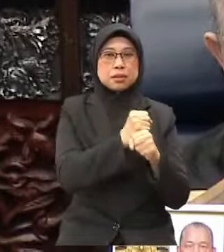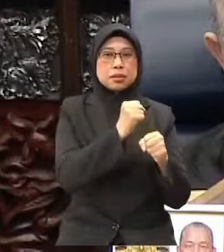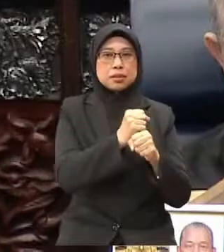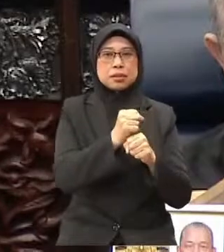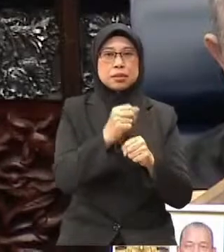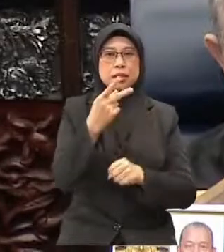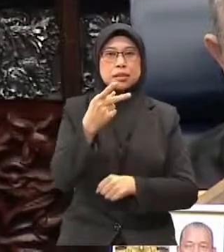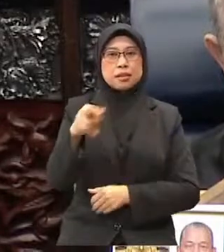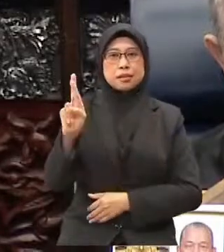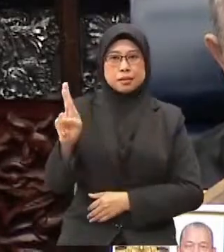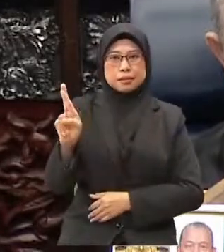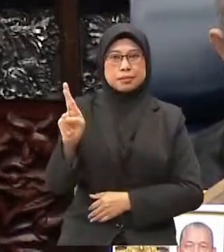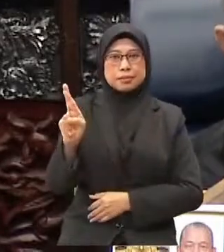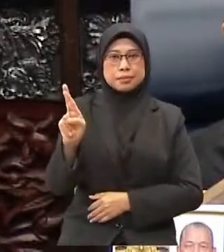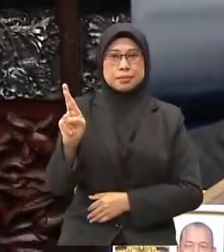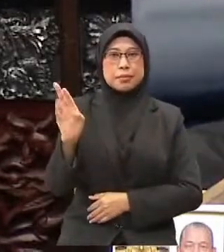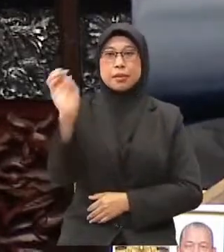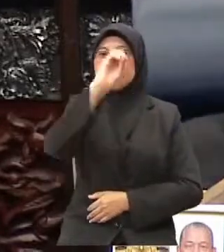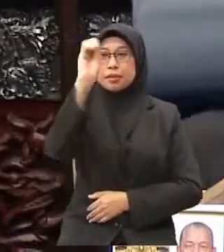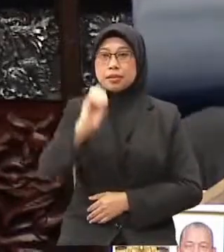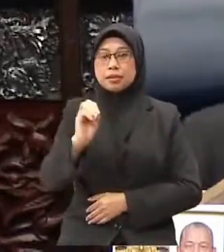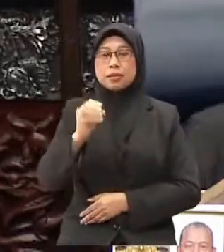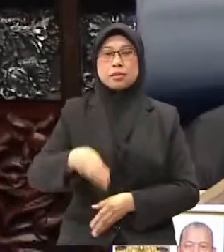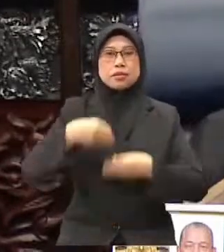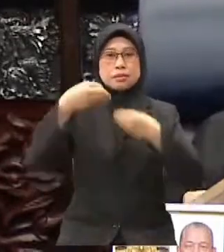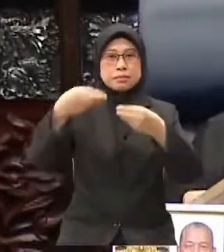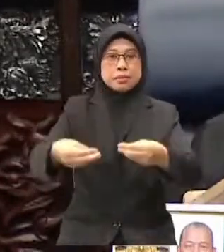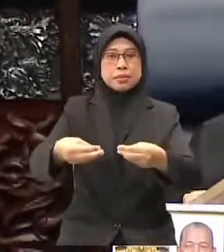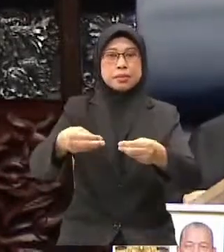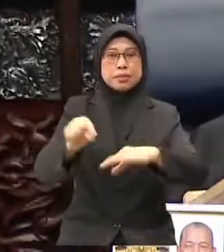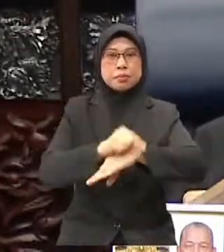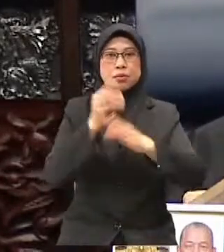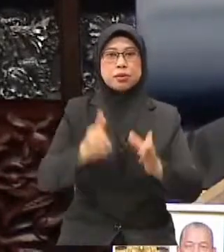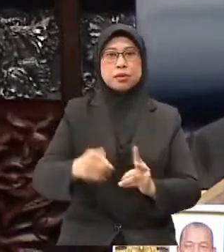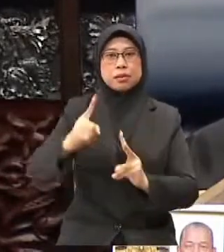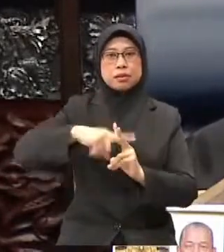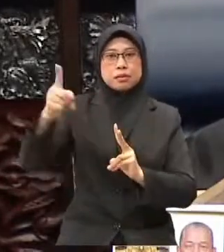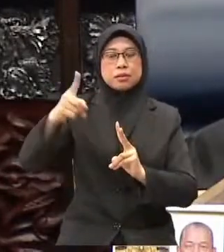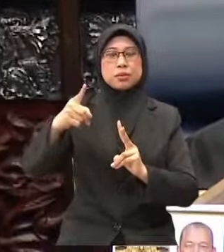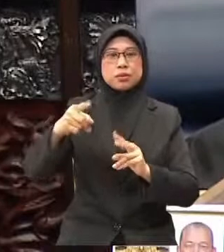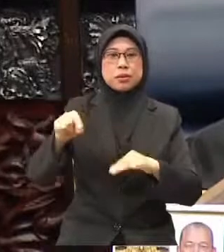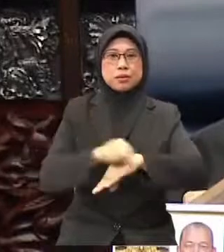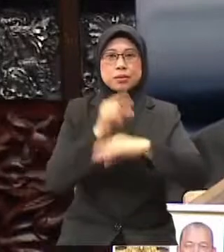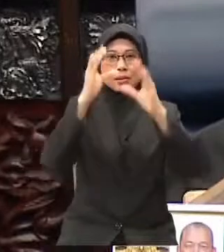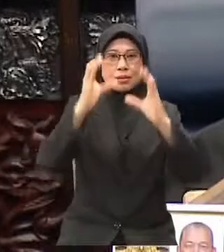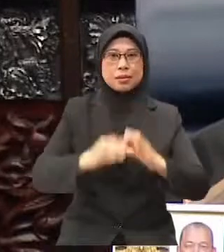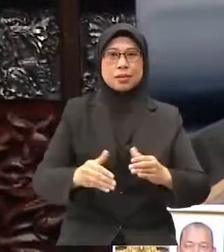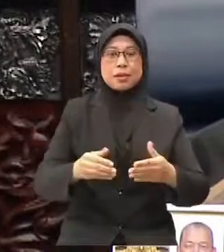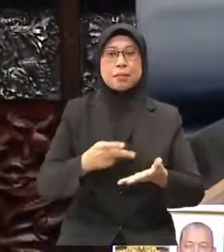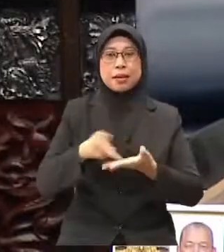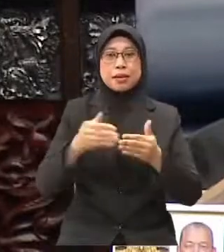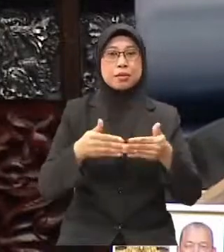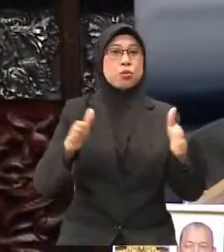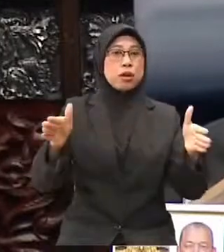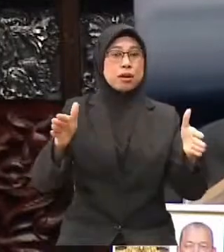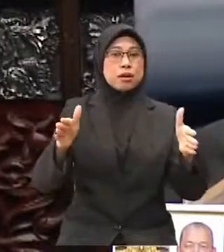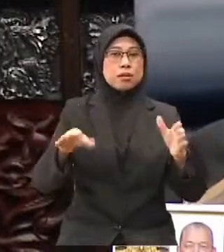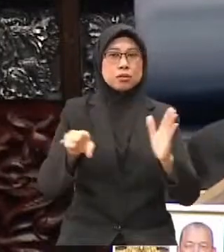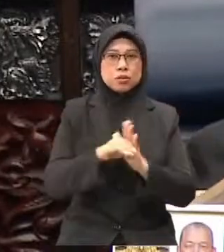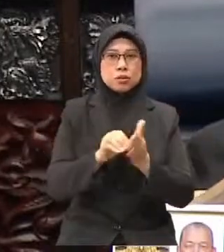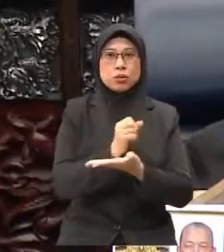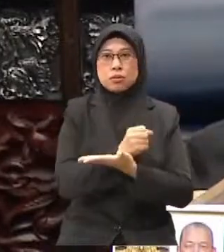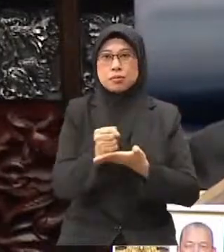Kementerian kerja Raya sama ada diskaun diberikan untuk pengguna to yang menggunakan Open payment system itu itu sesuatu yang perlu